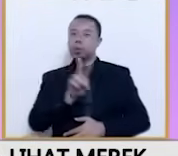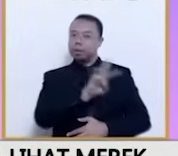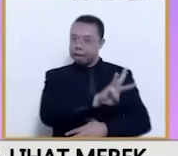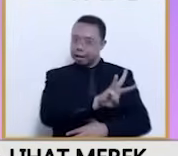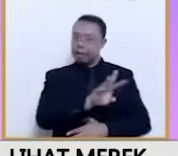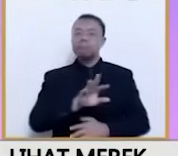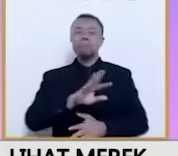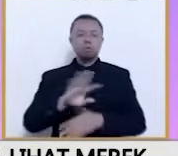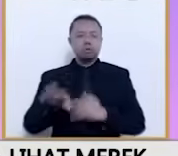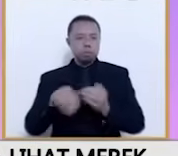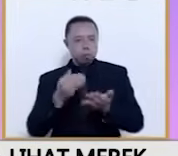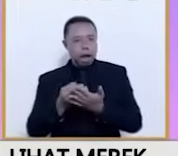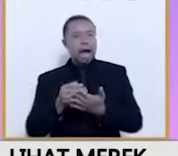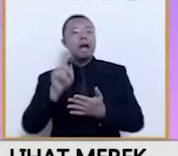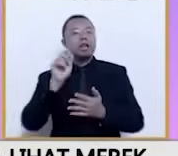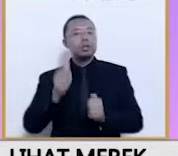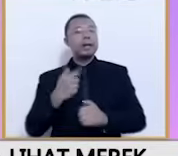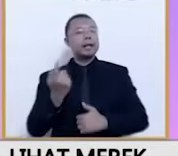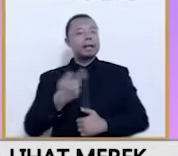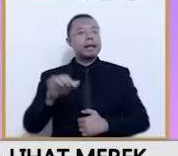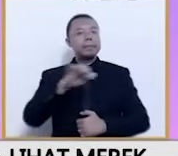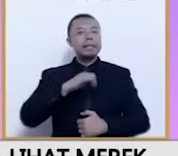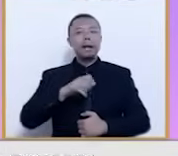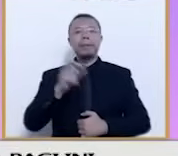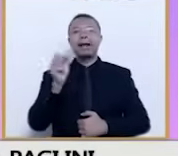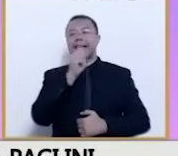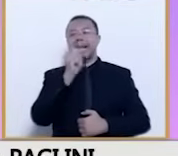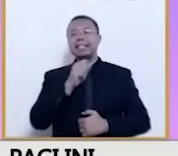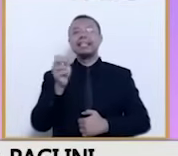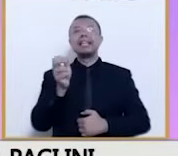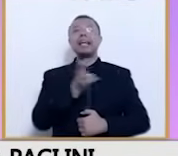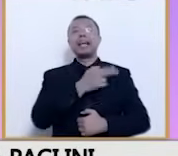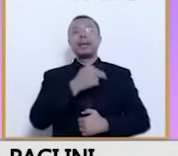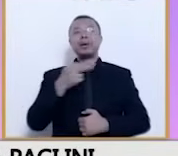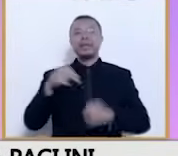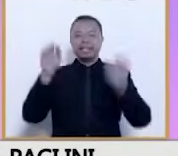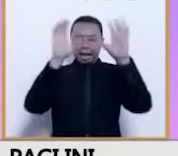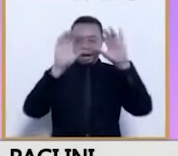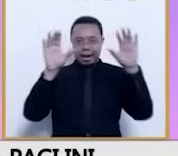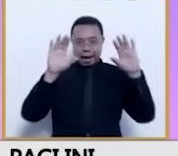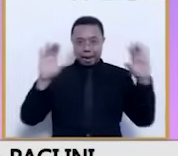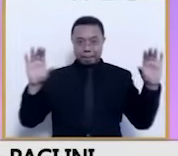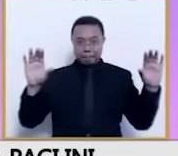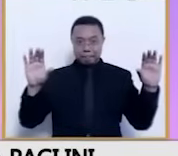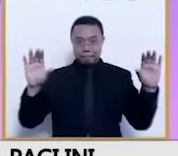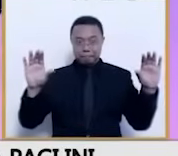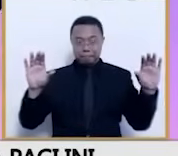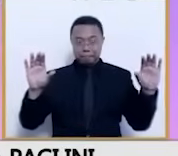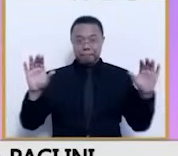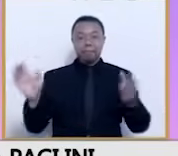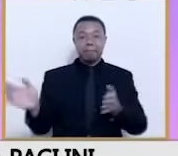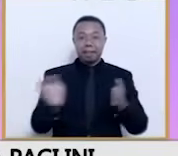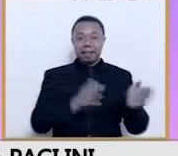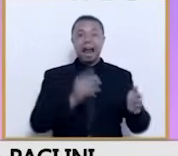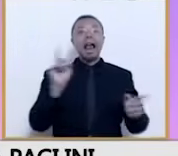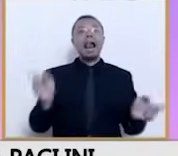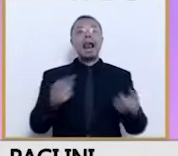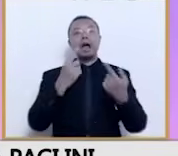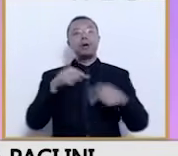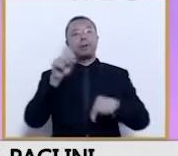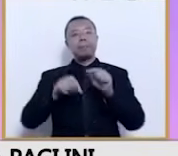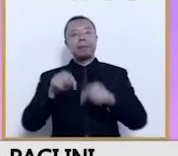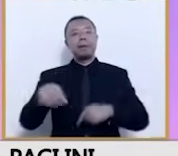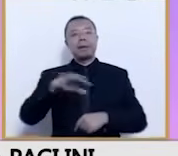undangan, hadirin, untuk kita bersama-sama menyanyikan lagu kebangsaan Indonesia Raya. Dilanjutkan jingle